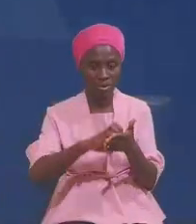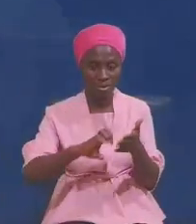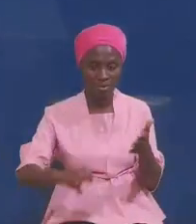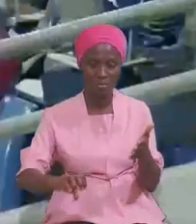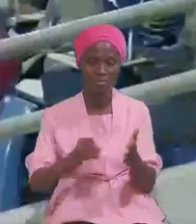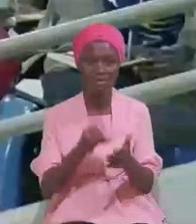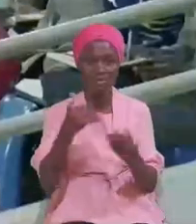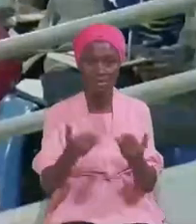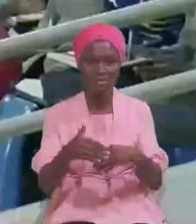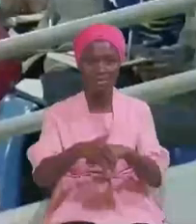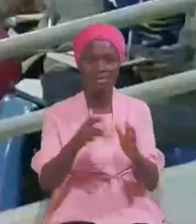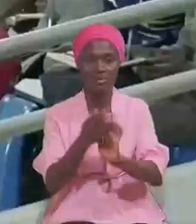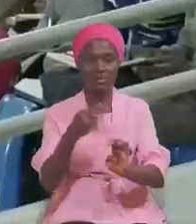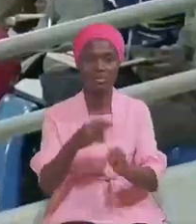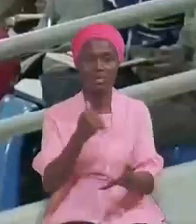soir.